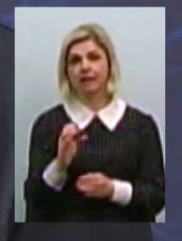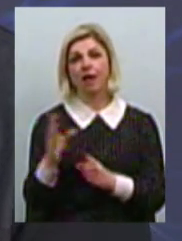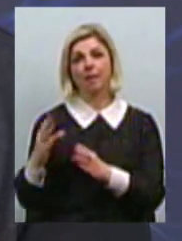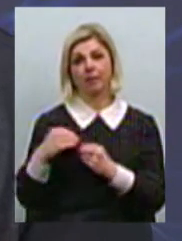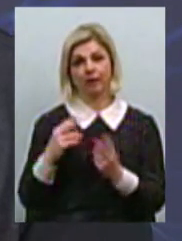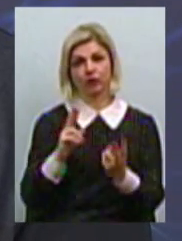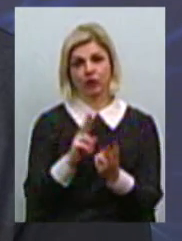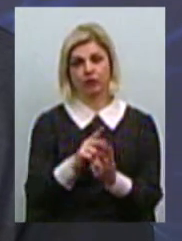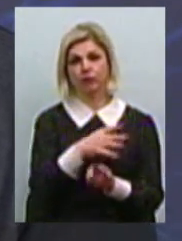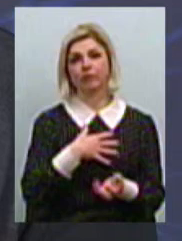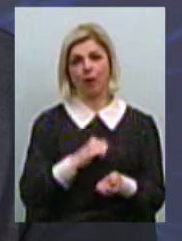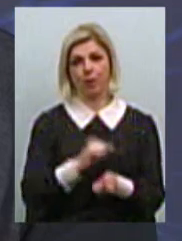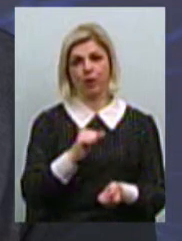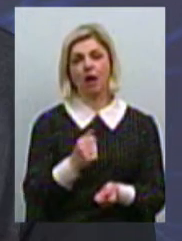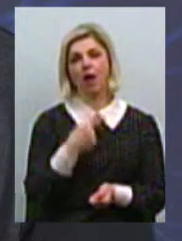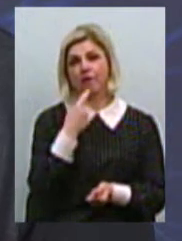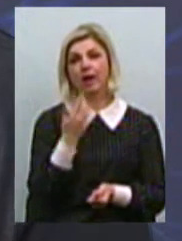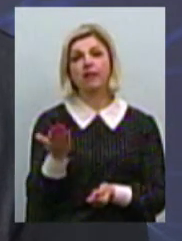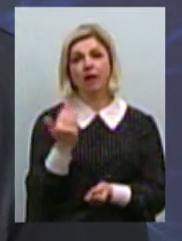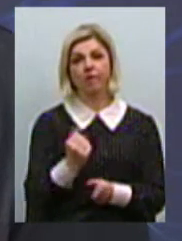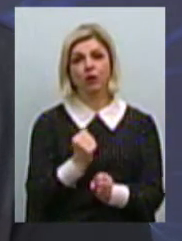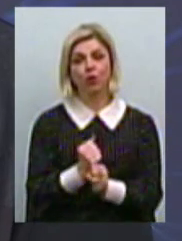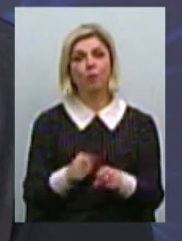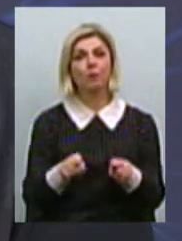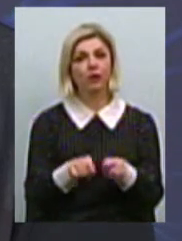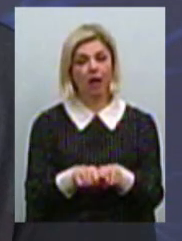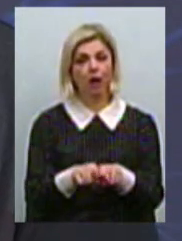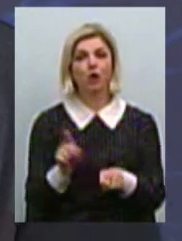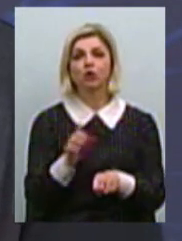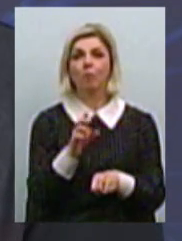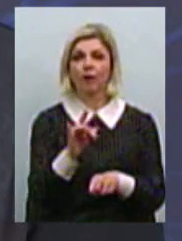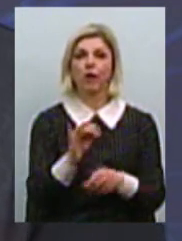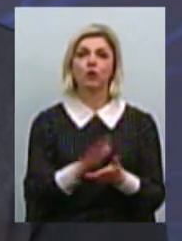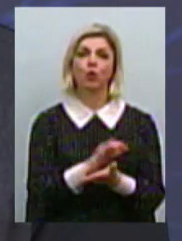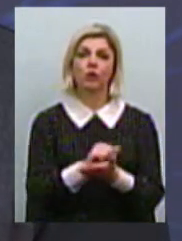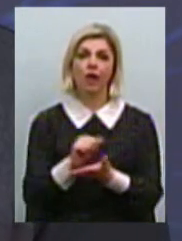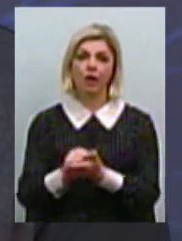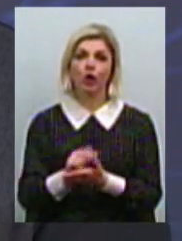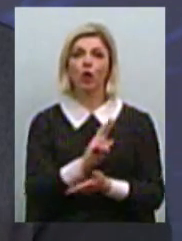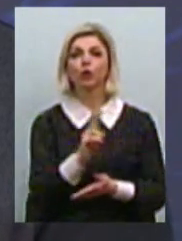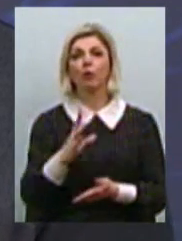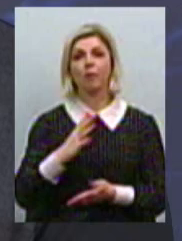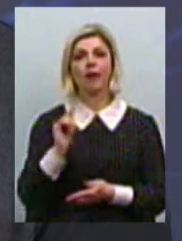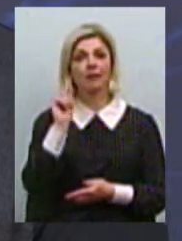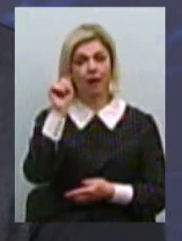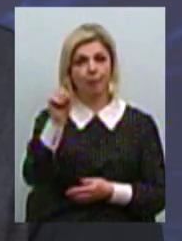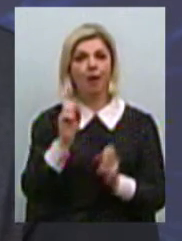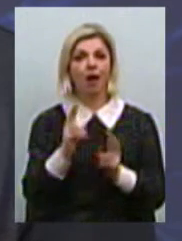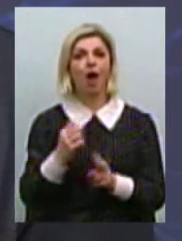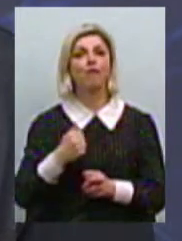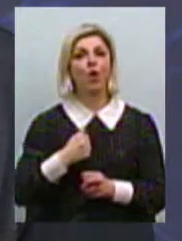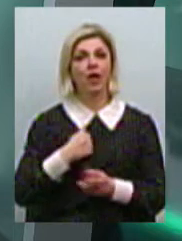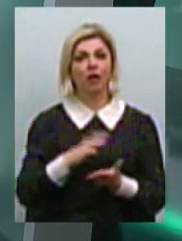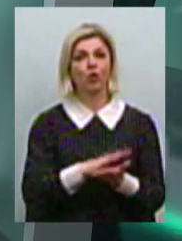він наполіг. Ну, давай, каже, зробимо так, щоб і журналісти, які були там, в якості і воєнних кореспондентів,